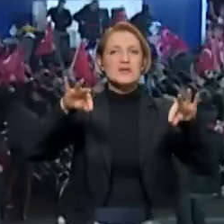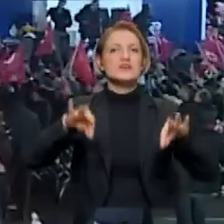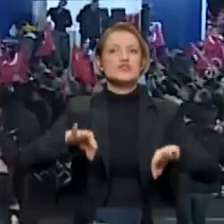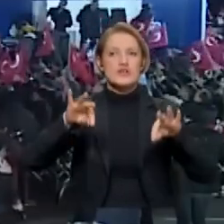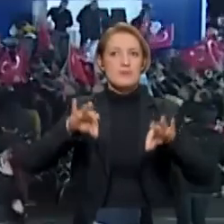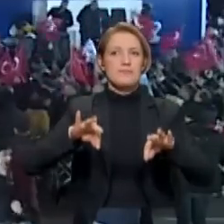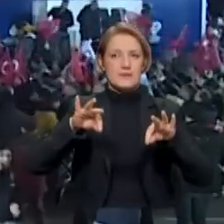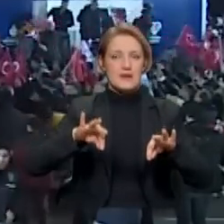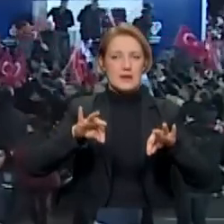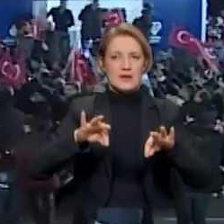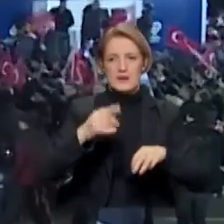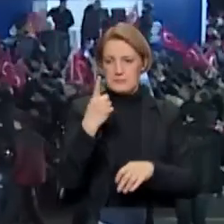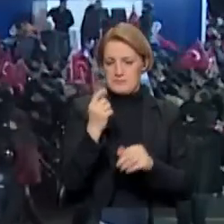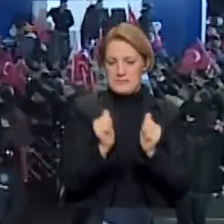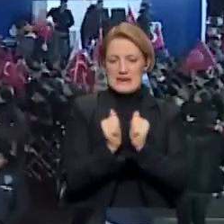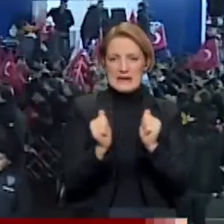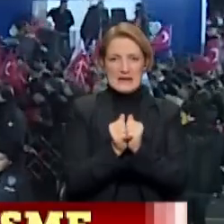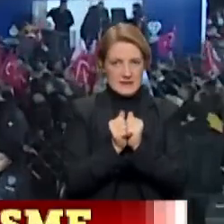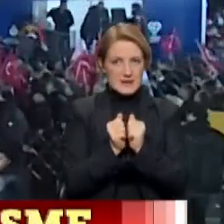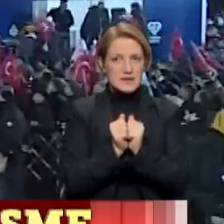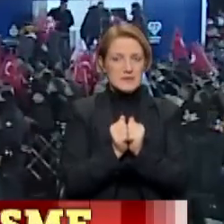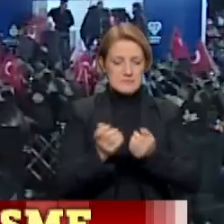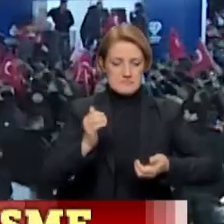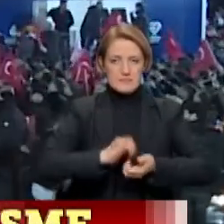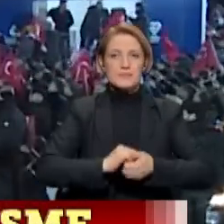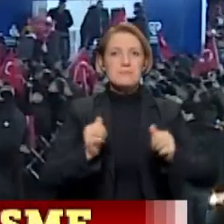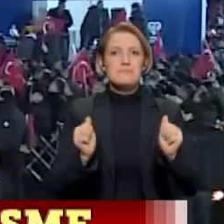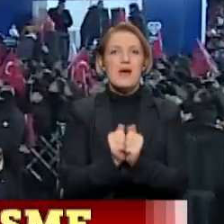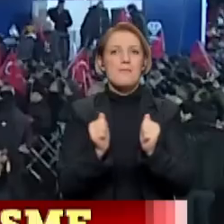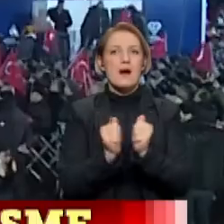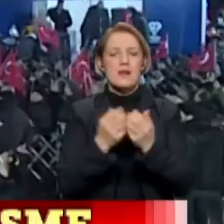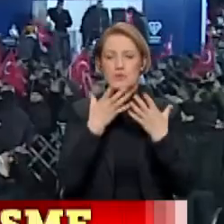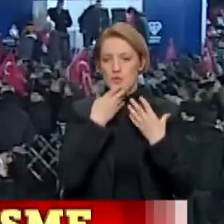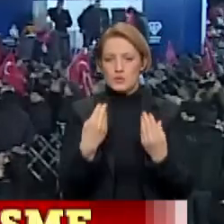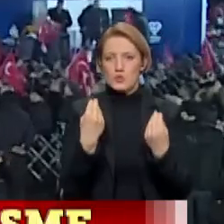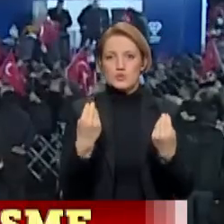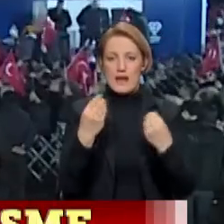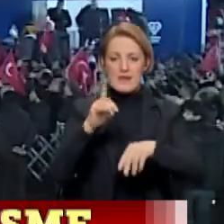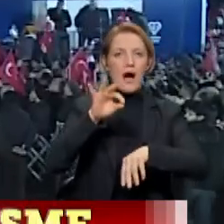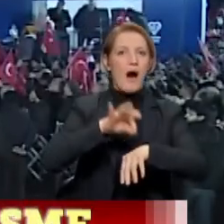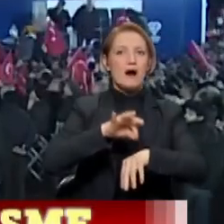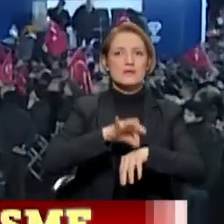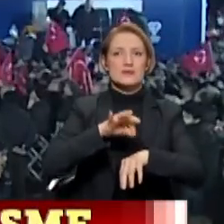Şimdi birlik ve beraberliğimizin güzel bir anını bu